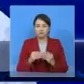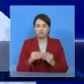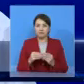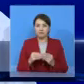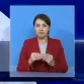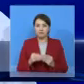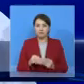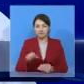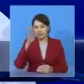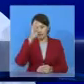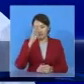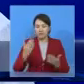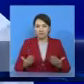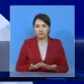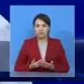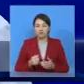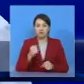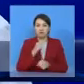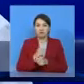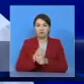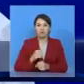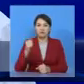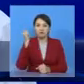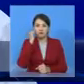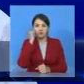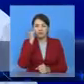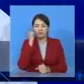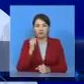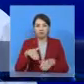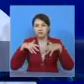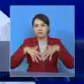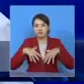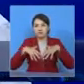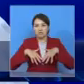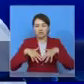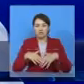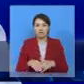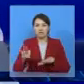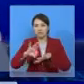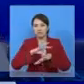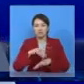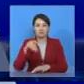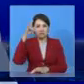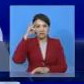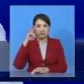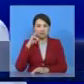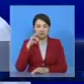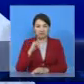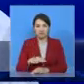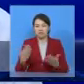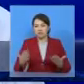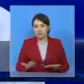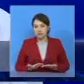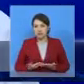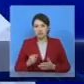Парень живет, работает в Москве, чеченец. А женится на казашке, она живет